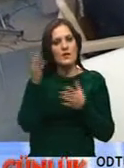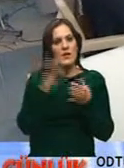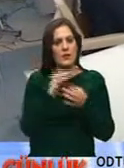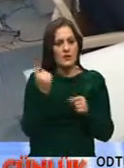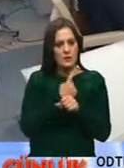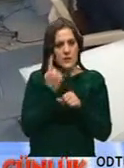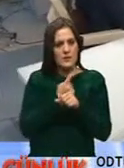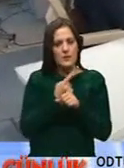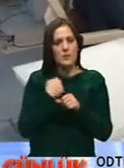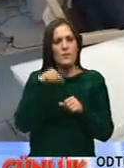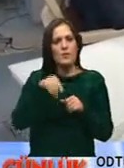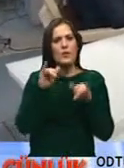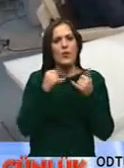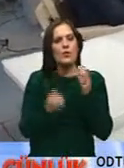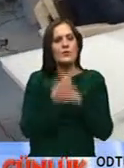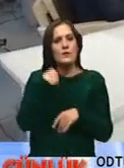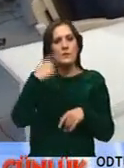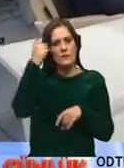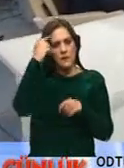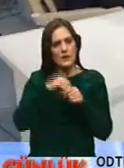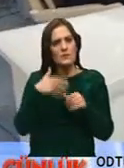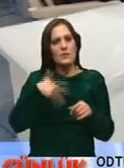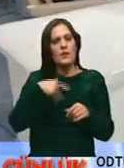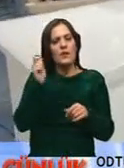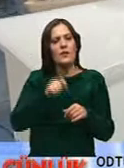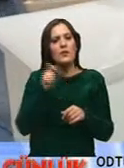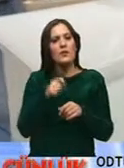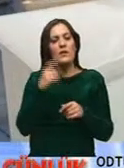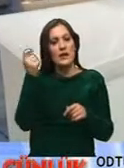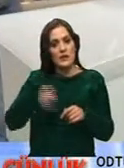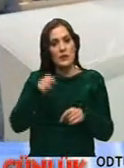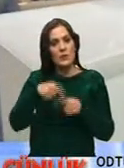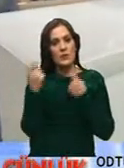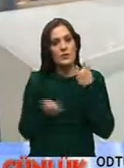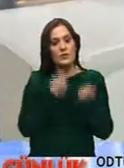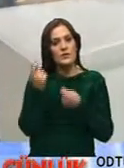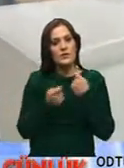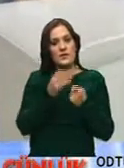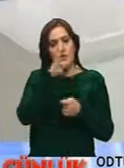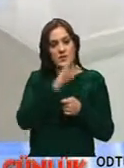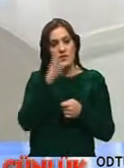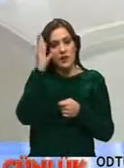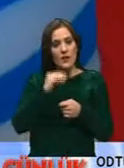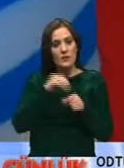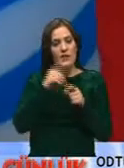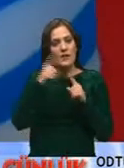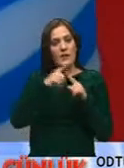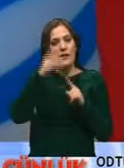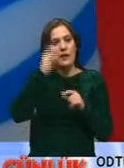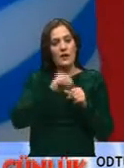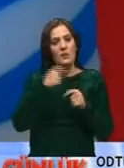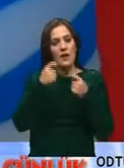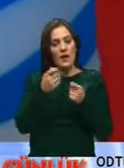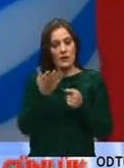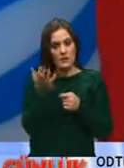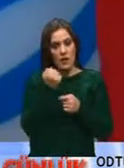şey. Ben oyun çıkaran beyinleri merak ediyorum. Yani illa bu işin ciddi anlamda, teknik anlamda